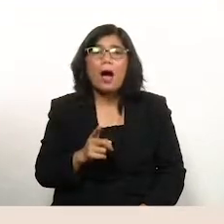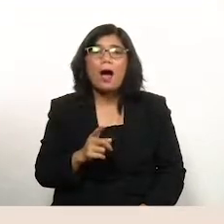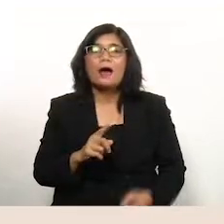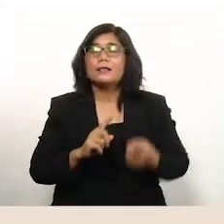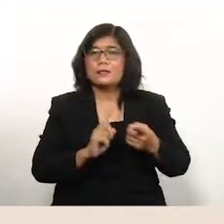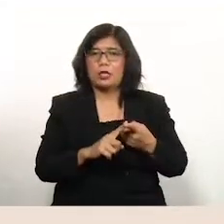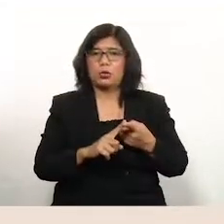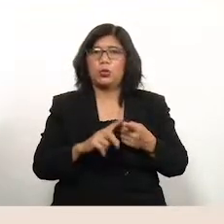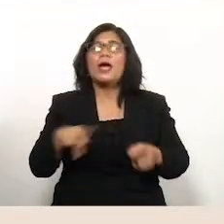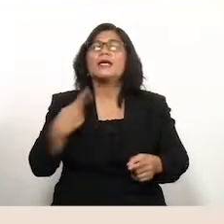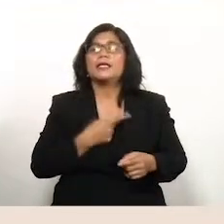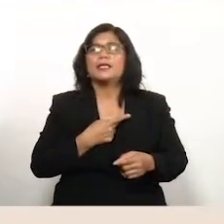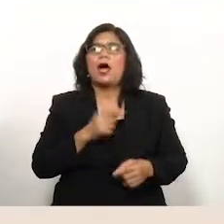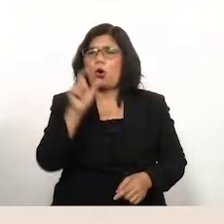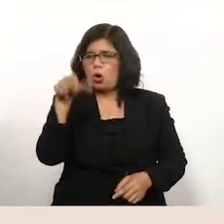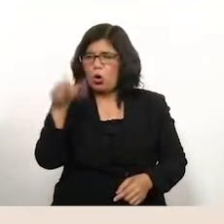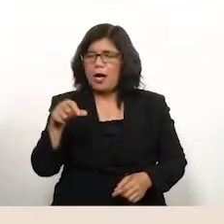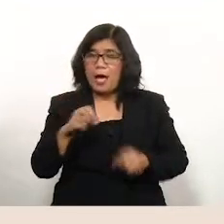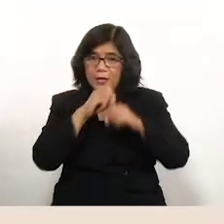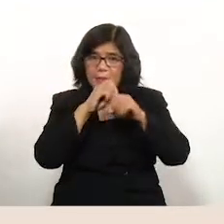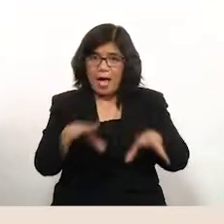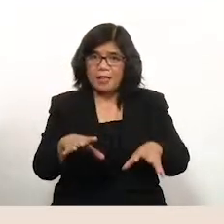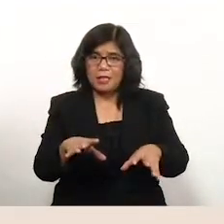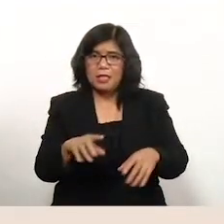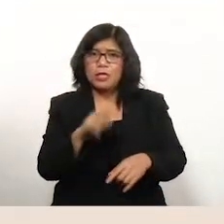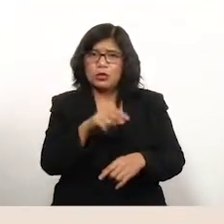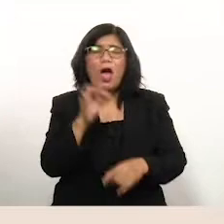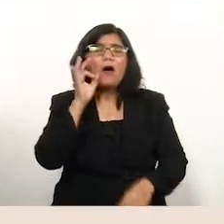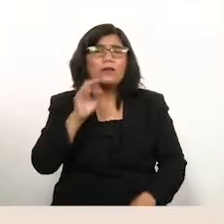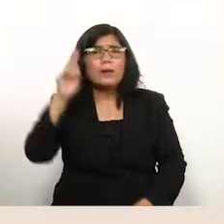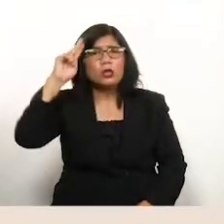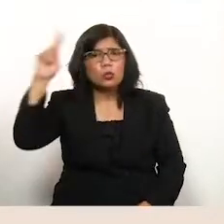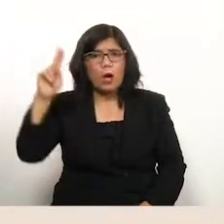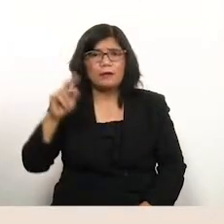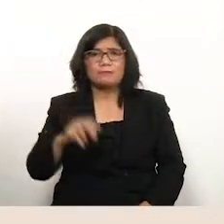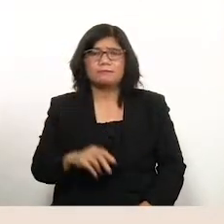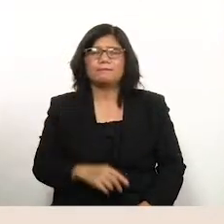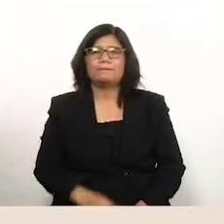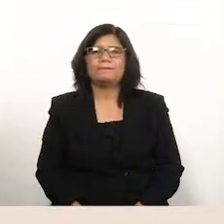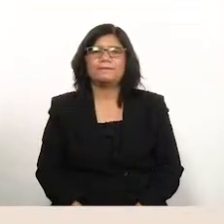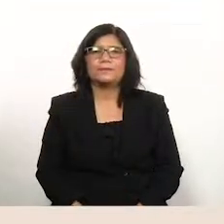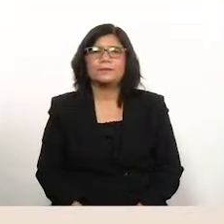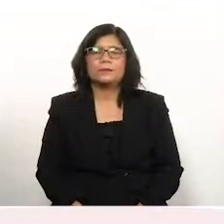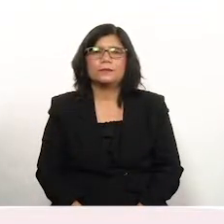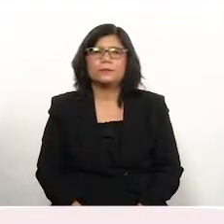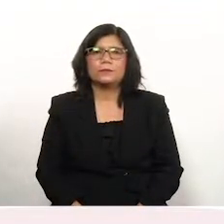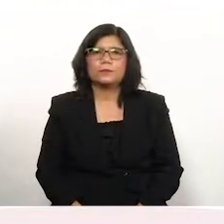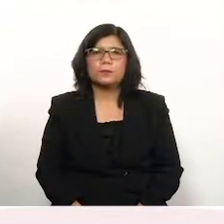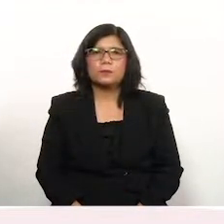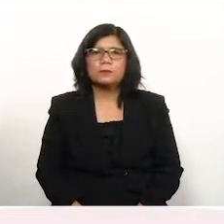Hai sab kita lo orang-orang yang diberkati Hai dan hidup firman Tuhan bilang dengar firman Tuhan ini klik Oke